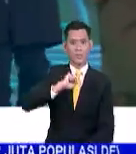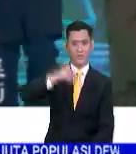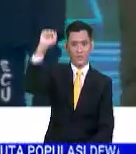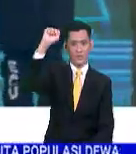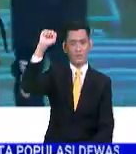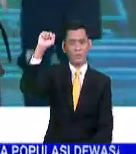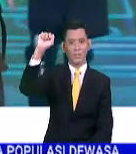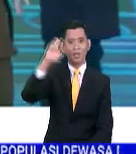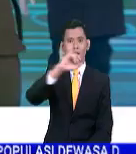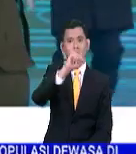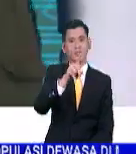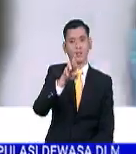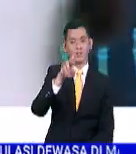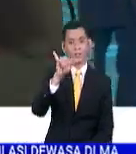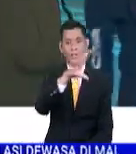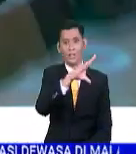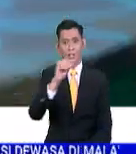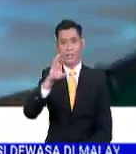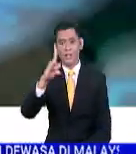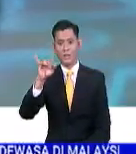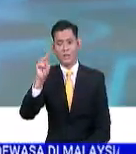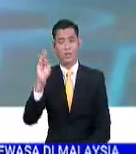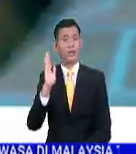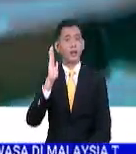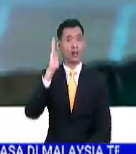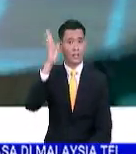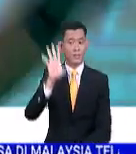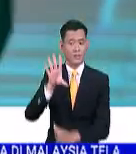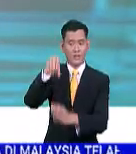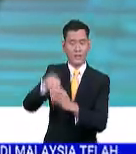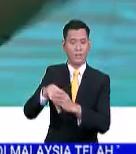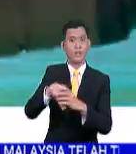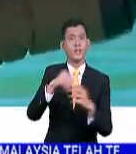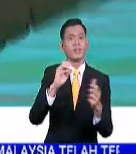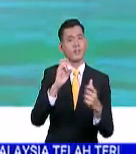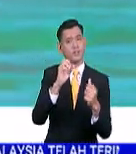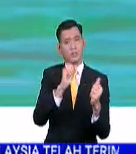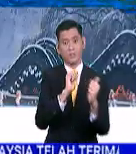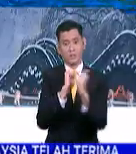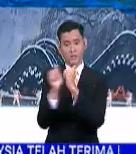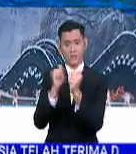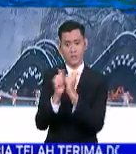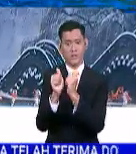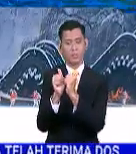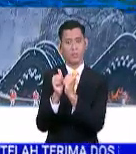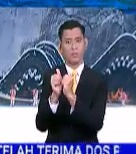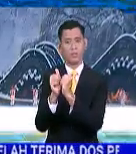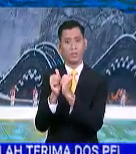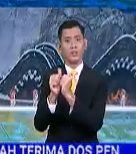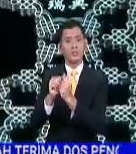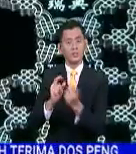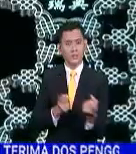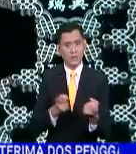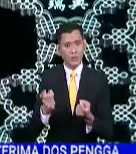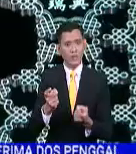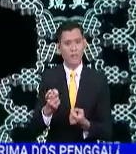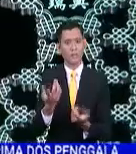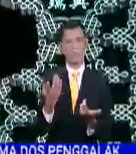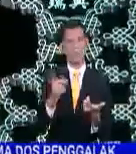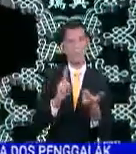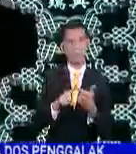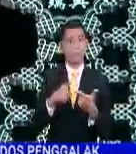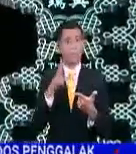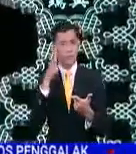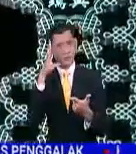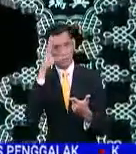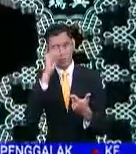penyertaan kali ini, Jeffrey dan Arwin masing-masing dijadual menyertai Sukan Alpine Skiing dalam acara slalom lelaki, slalom wanita